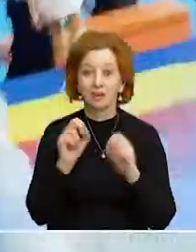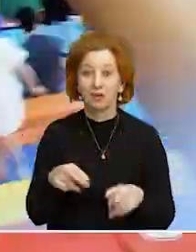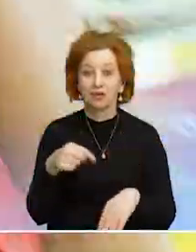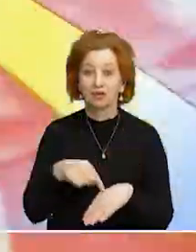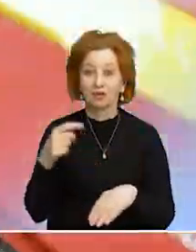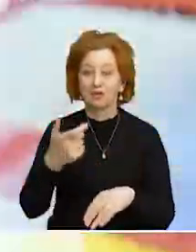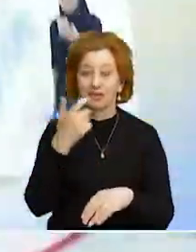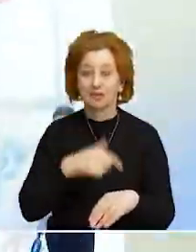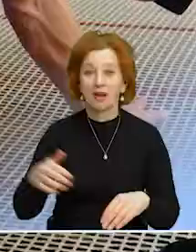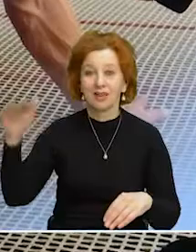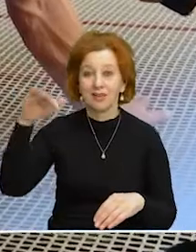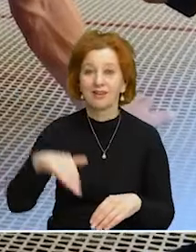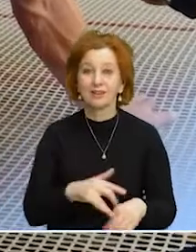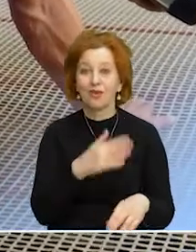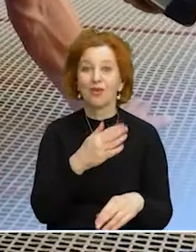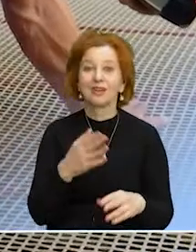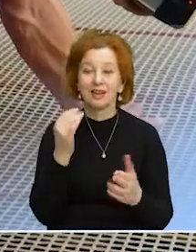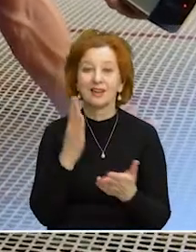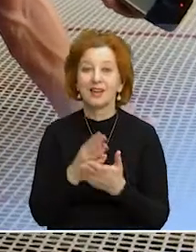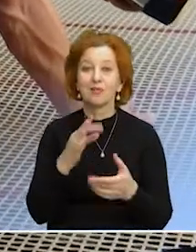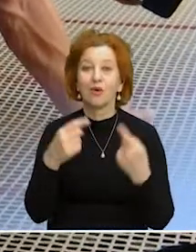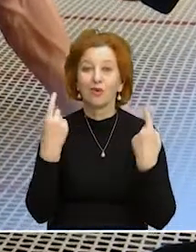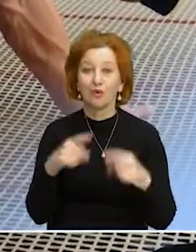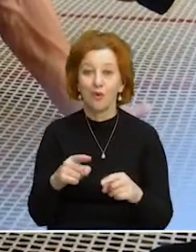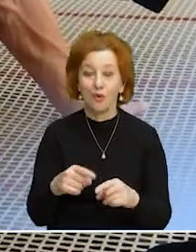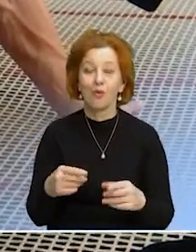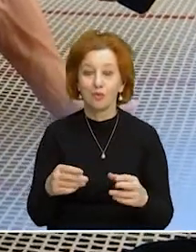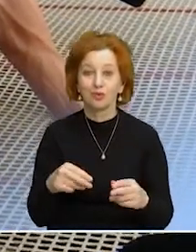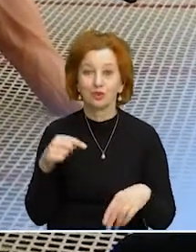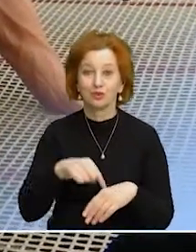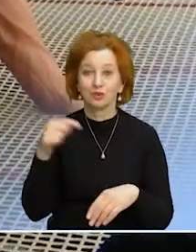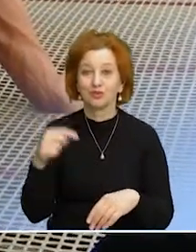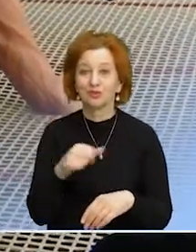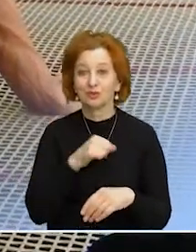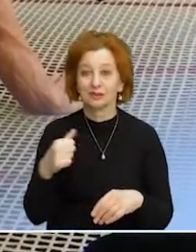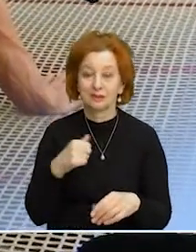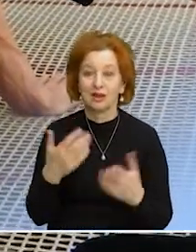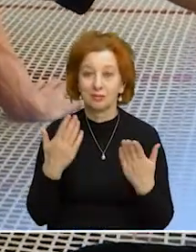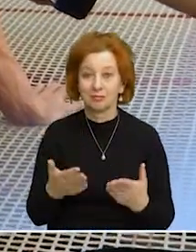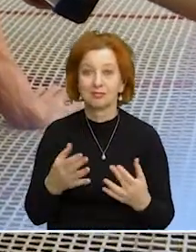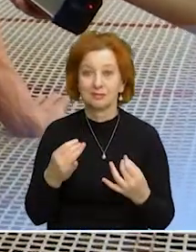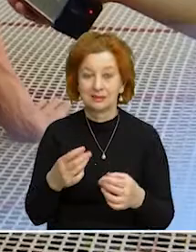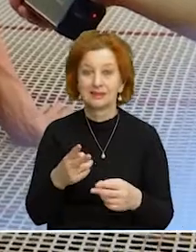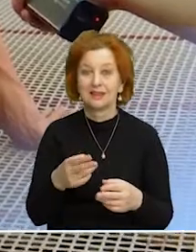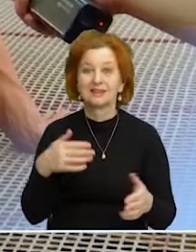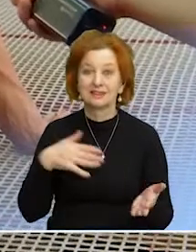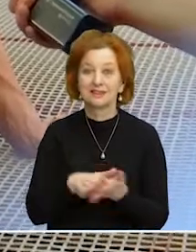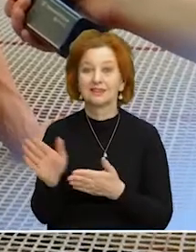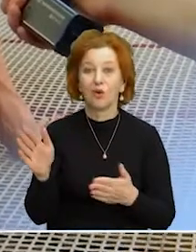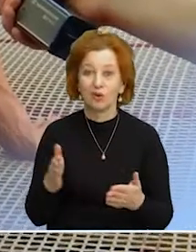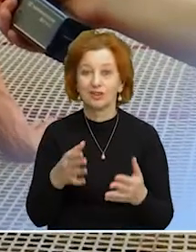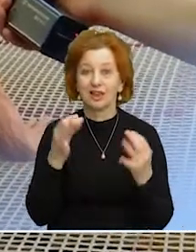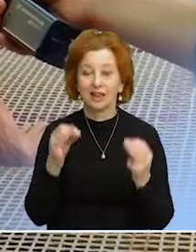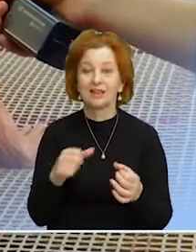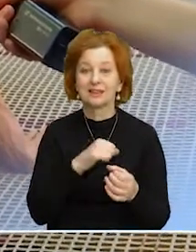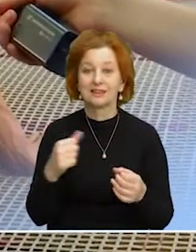безопасности, чувствовать себя на склоне. Конечно же, это чувствуется по-другому, потому что в любом случае там у тебя доска все время скользит.